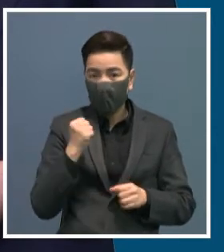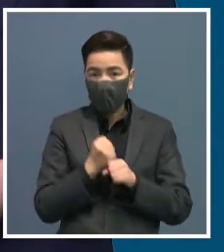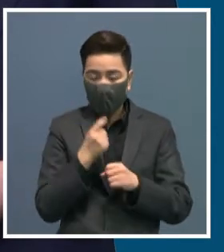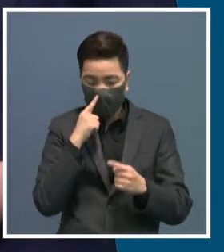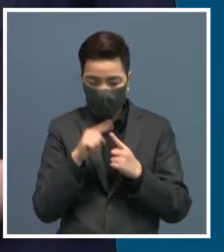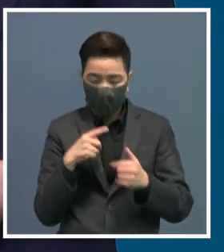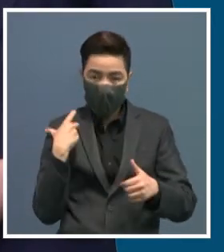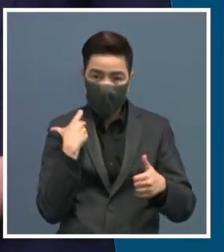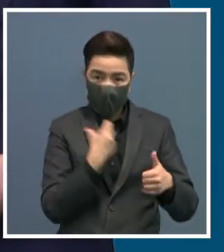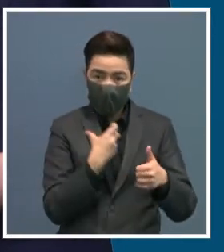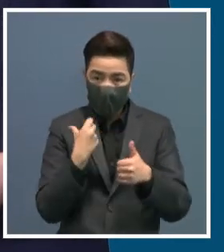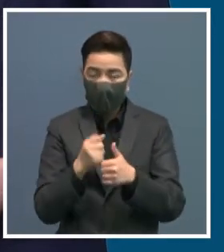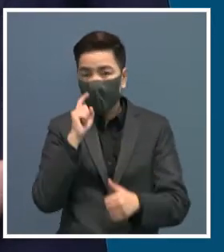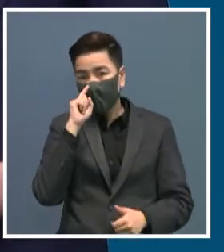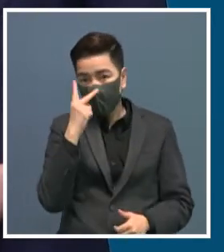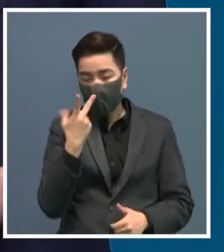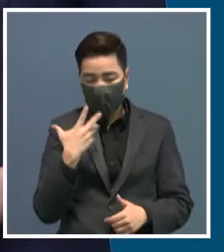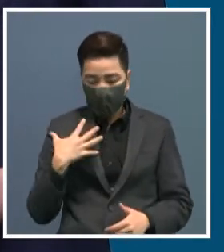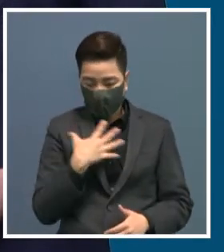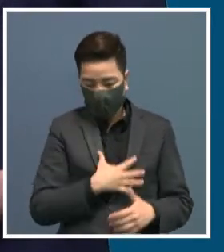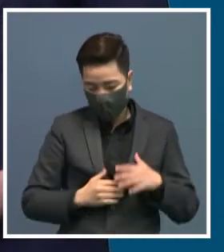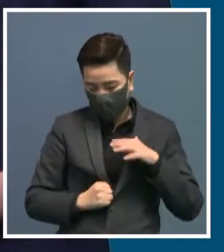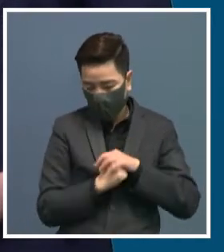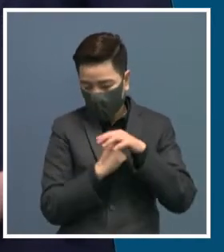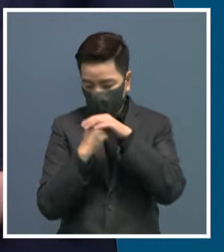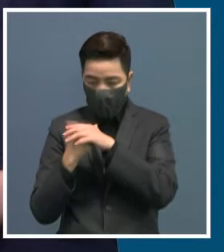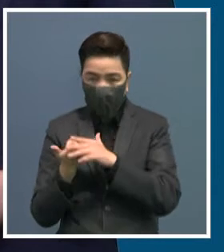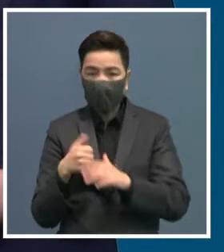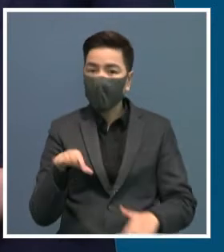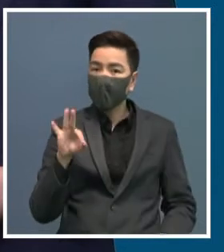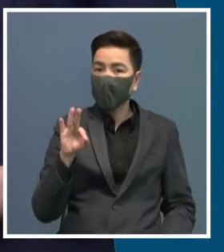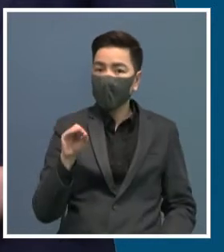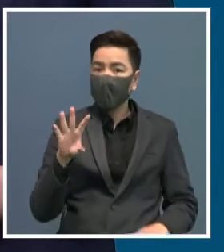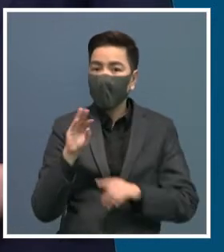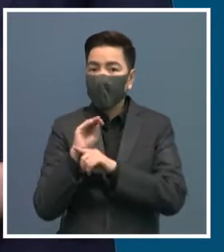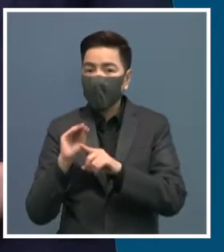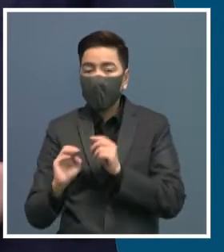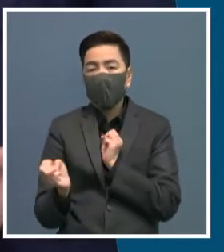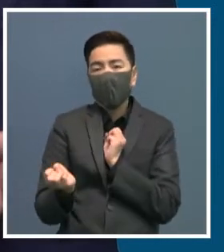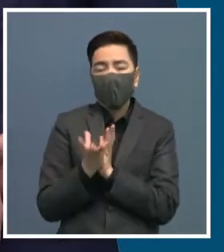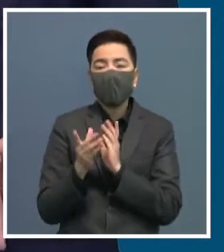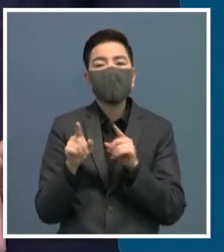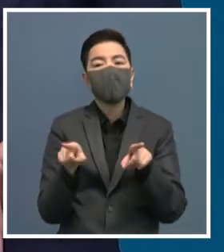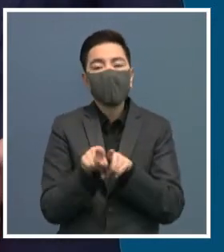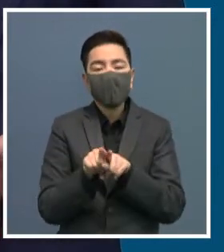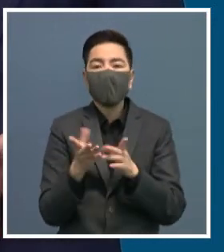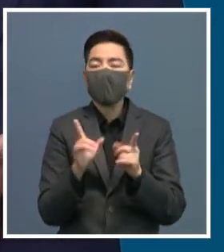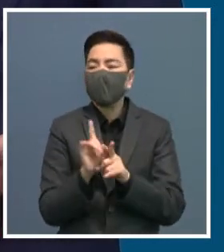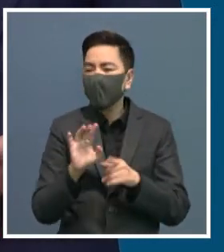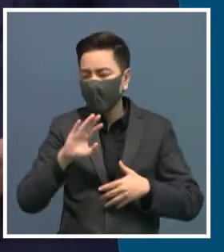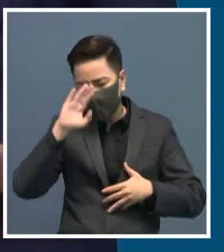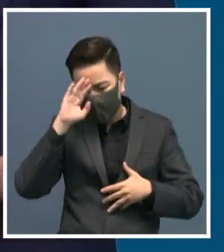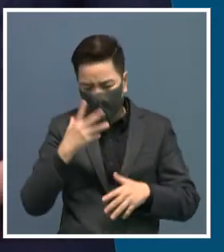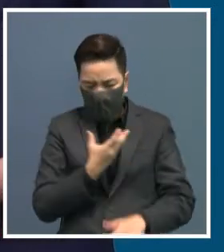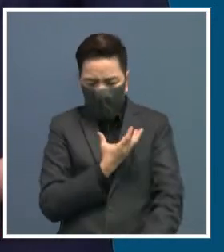ระบุให้ฉีดซองโดนเช่นกันค่ะสามารถสร้างภูมิคุ้มกันได้มากถึงร้อยละ 94ส่วนผลข้างเคียงจากคล้ายๆกันก็คืออาจจะมีอาการ